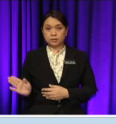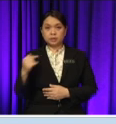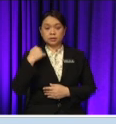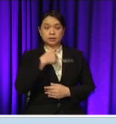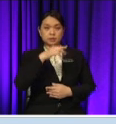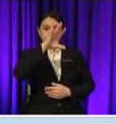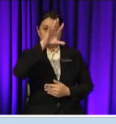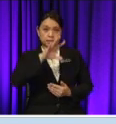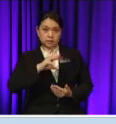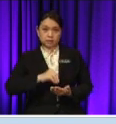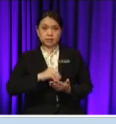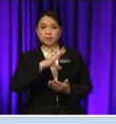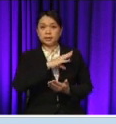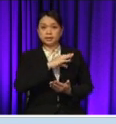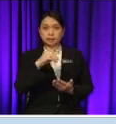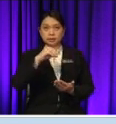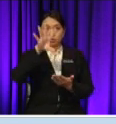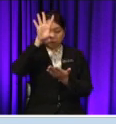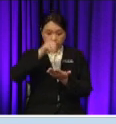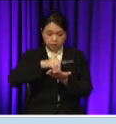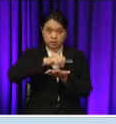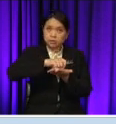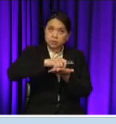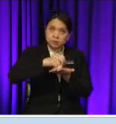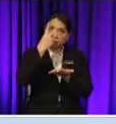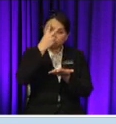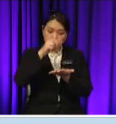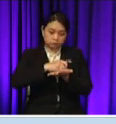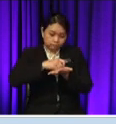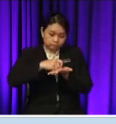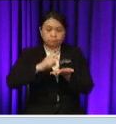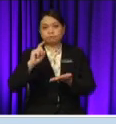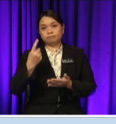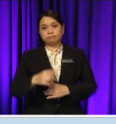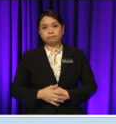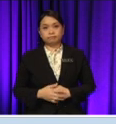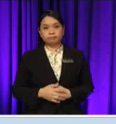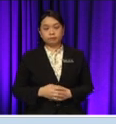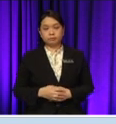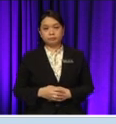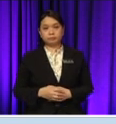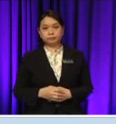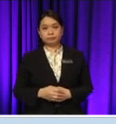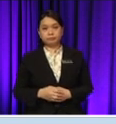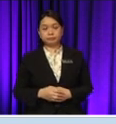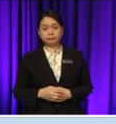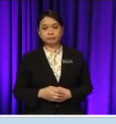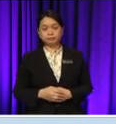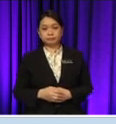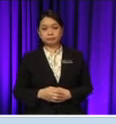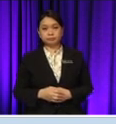dan kita ada faedah atau simbol yang kita kirim tadi dan gaji oke